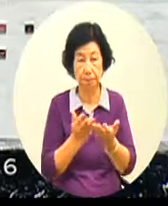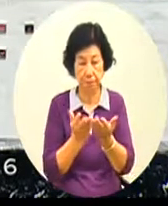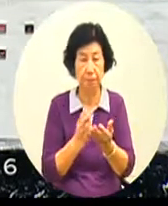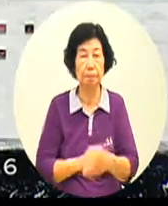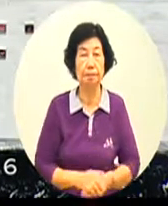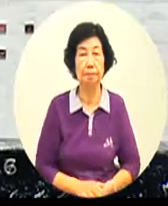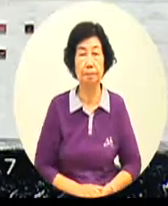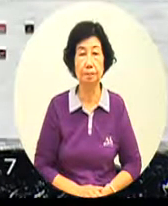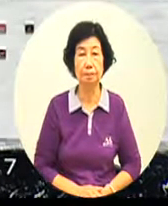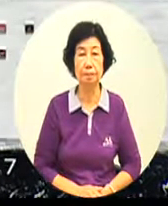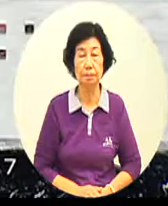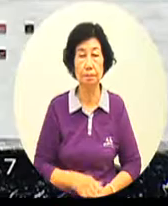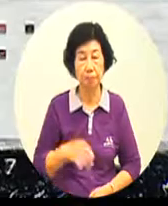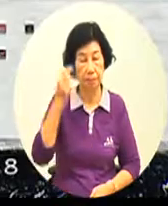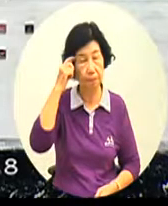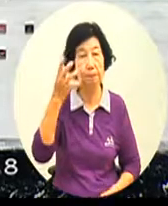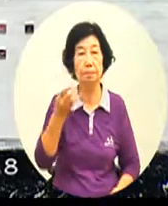如果没有意见，